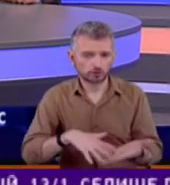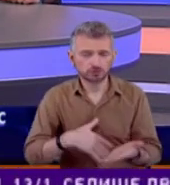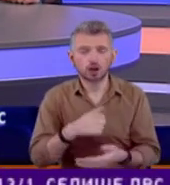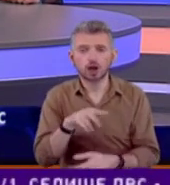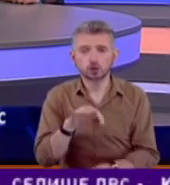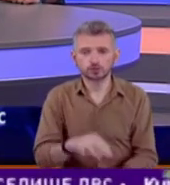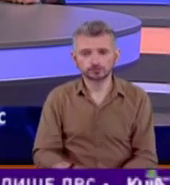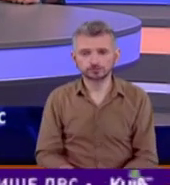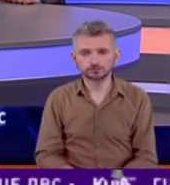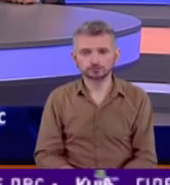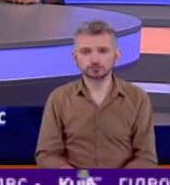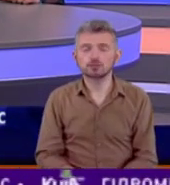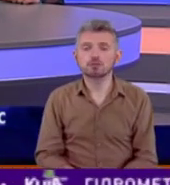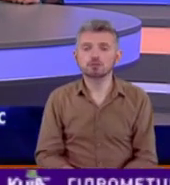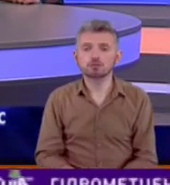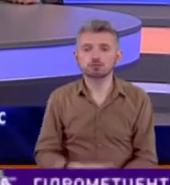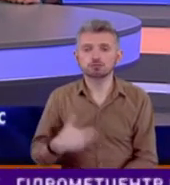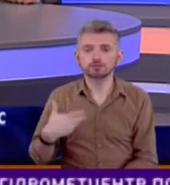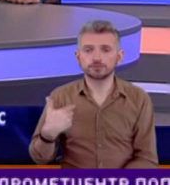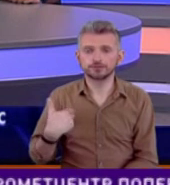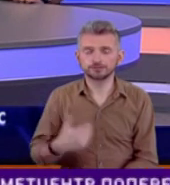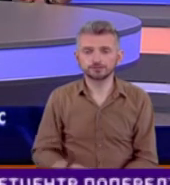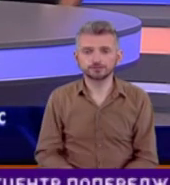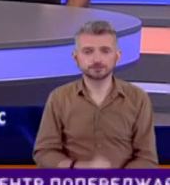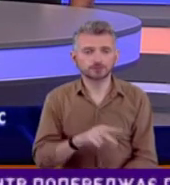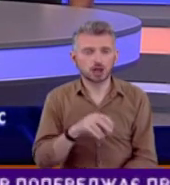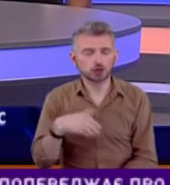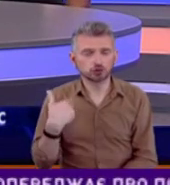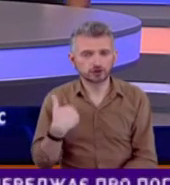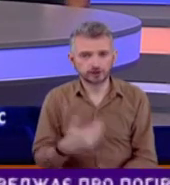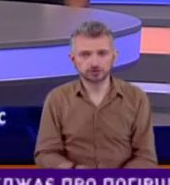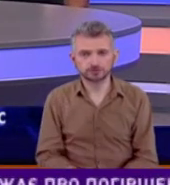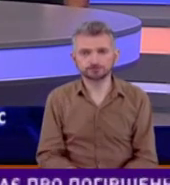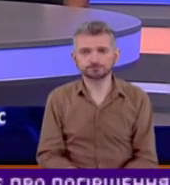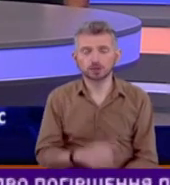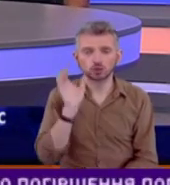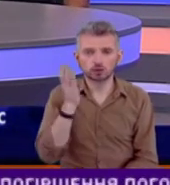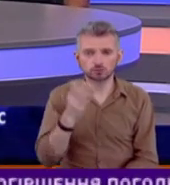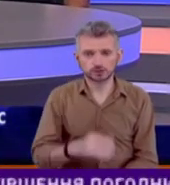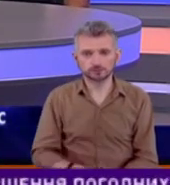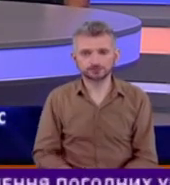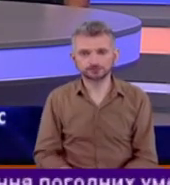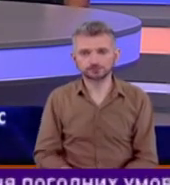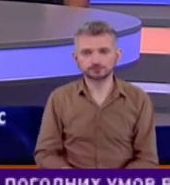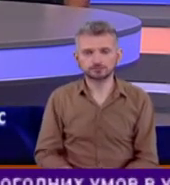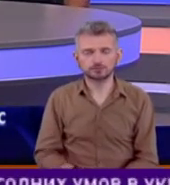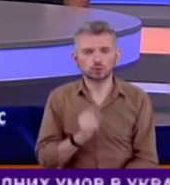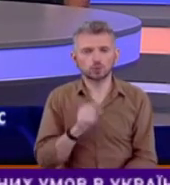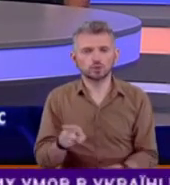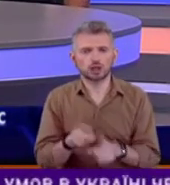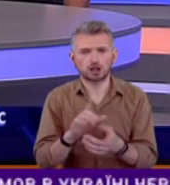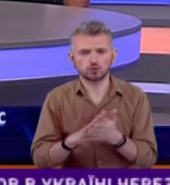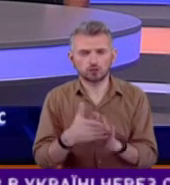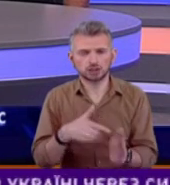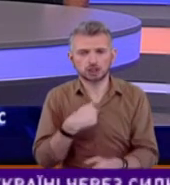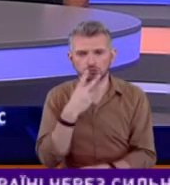алло. Алло, добрий вечір. Алло, добрий вечір. Так, слухаємо вас. Тут така ситуація,